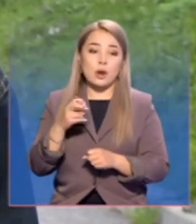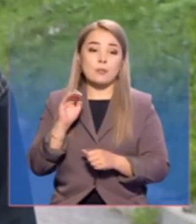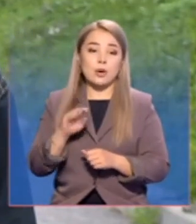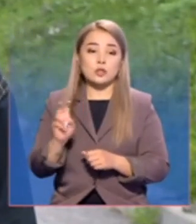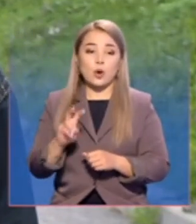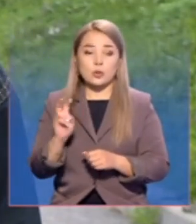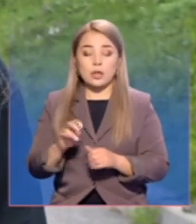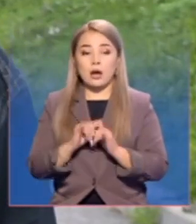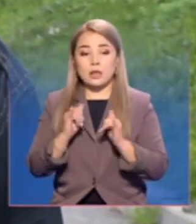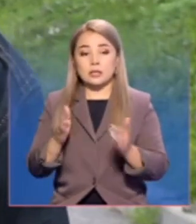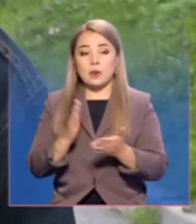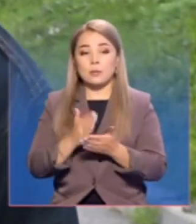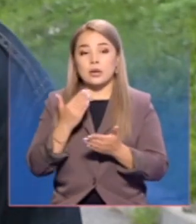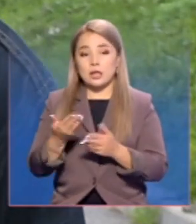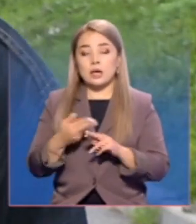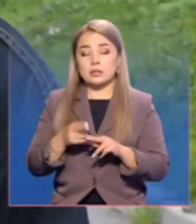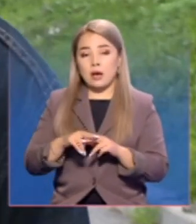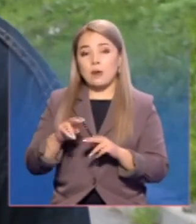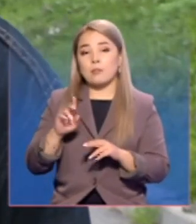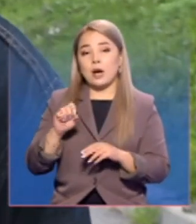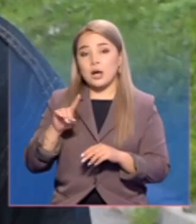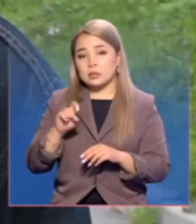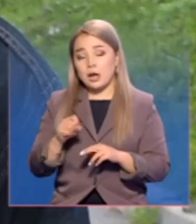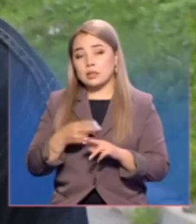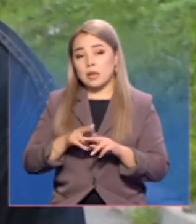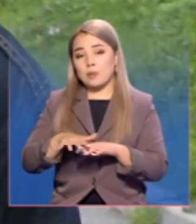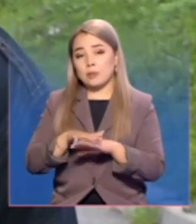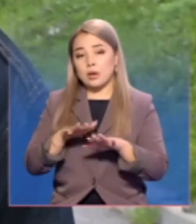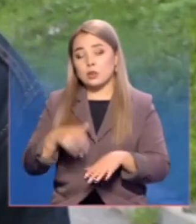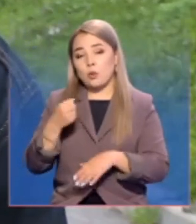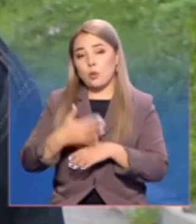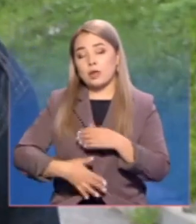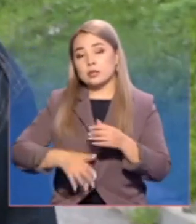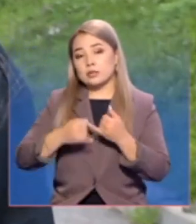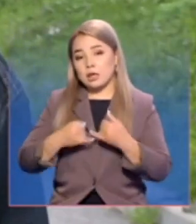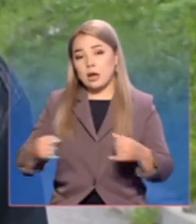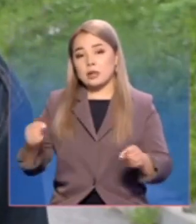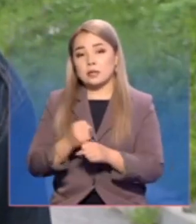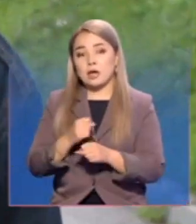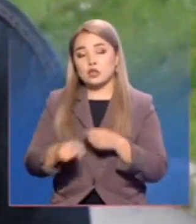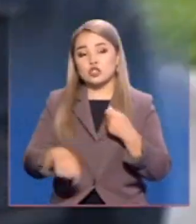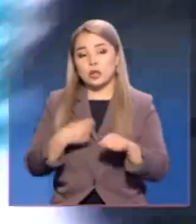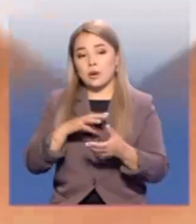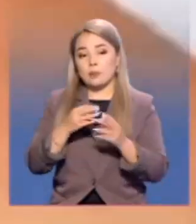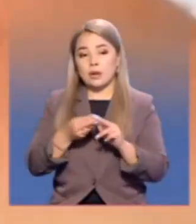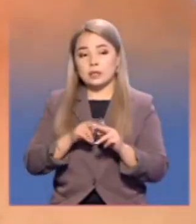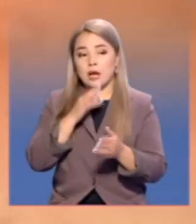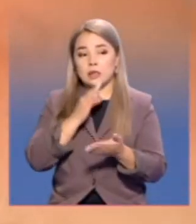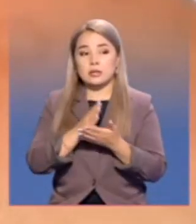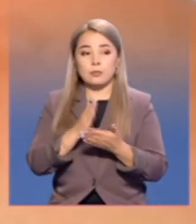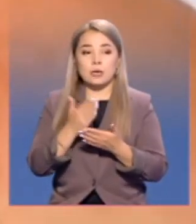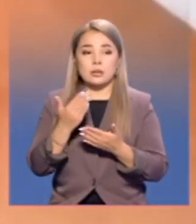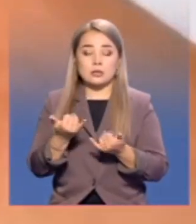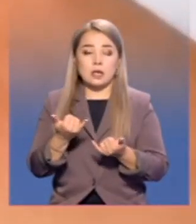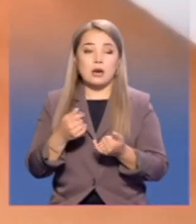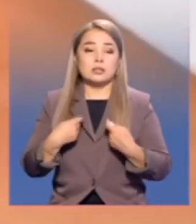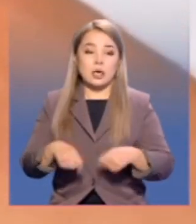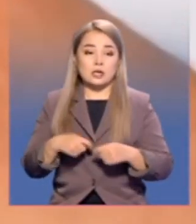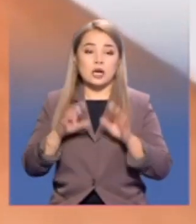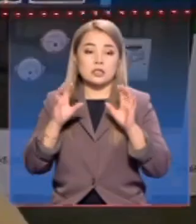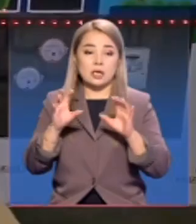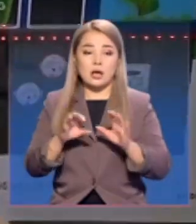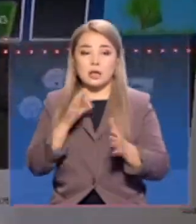мың доллардан асады. Оның үстіне сол базалық станцияға орталықтан сым тарту қажет. Ол да қыруар шығын. Ал нарық